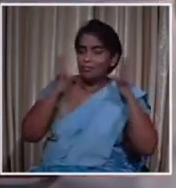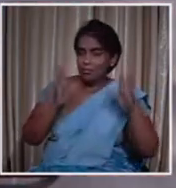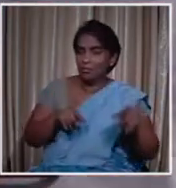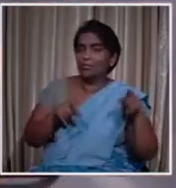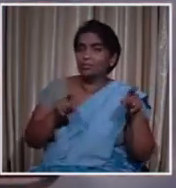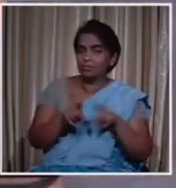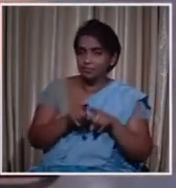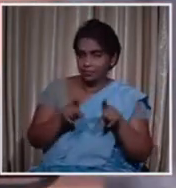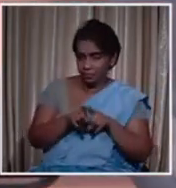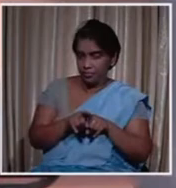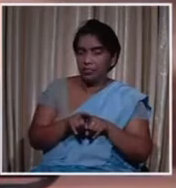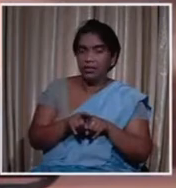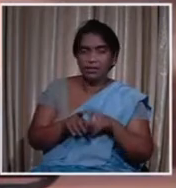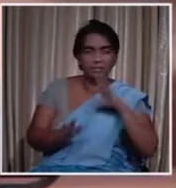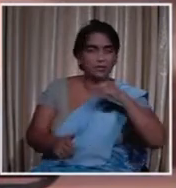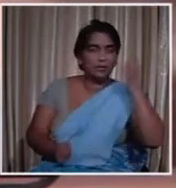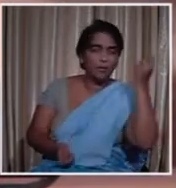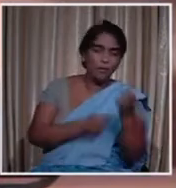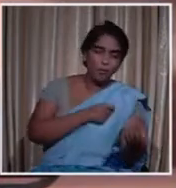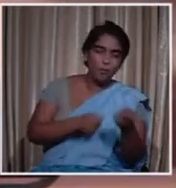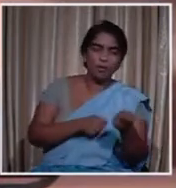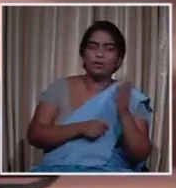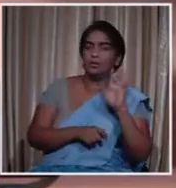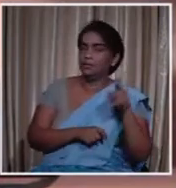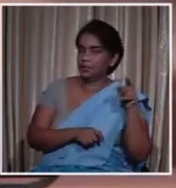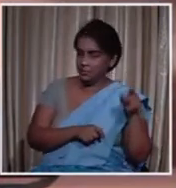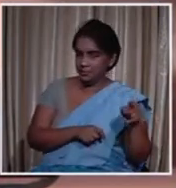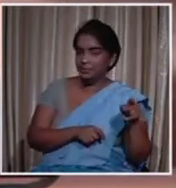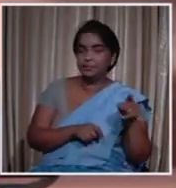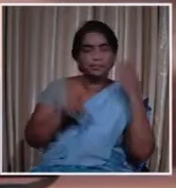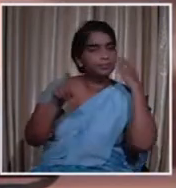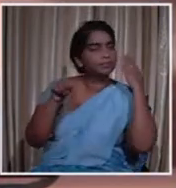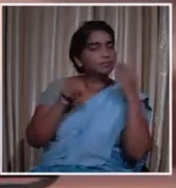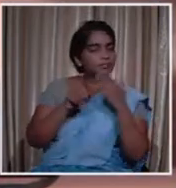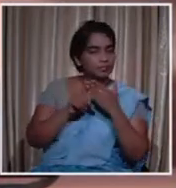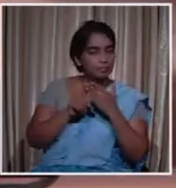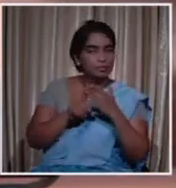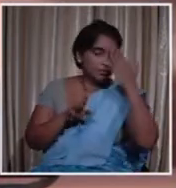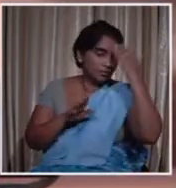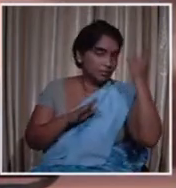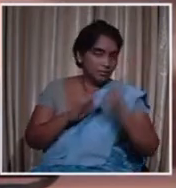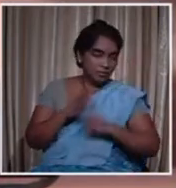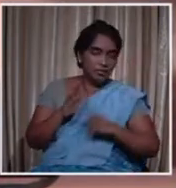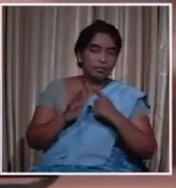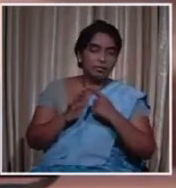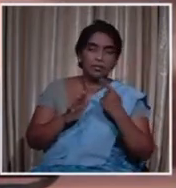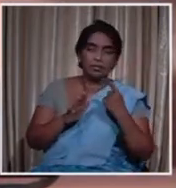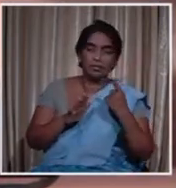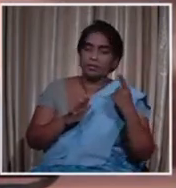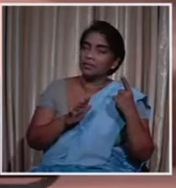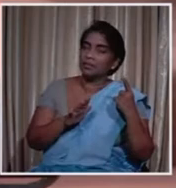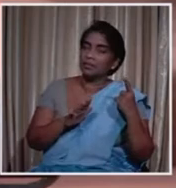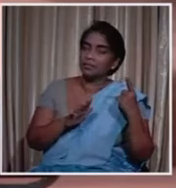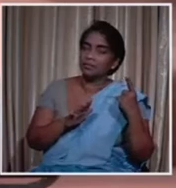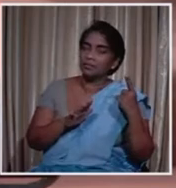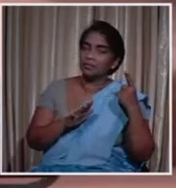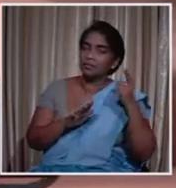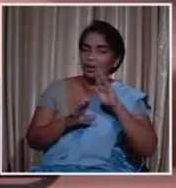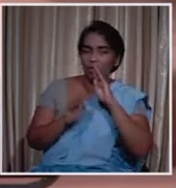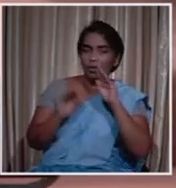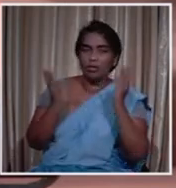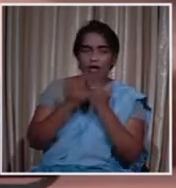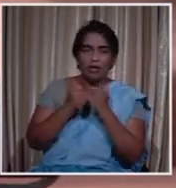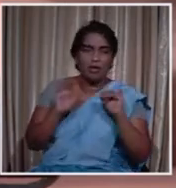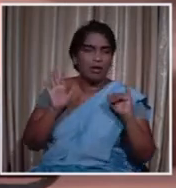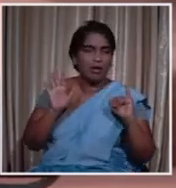தாக்கியுள்ளனர். இதன்போது கீழ்வரும் விவரங்களை உடைய ஐவரும் யாழ்ப்பாணத்திலிருந்து வருகை தந்த பிரிதொருவருமாக மொத்தம் 6